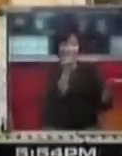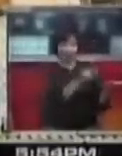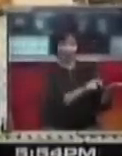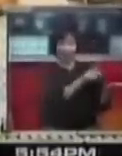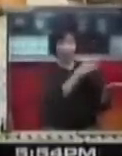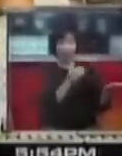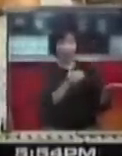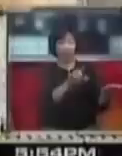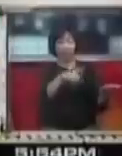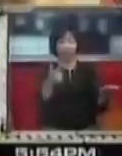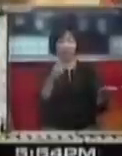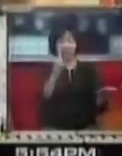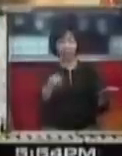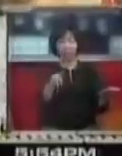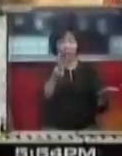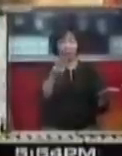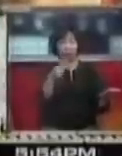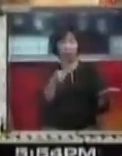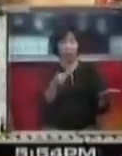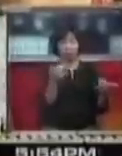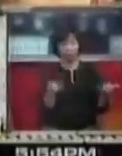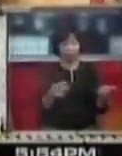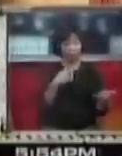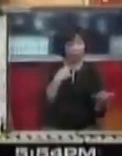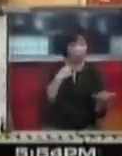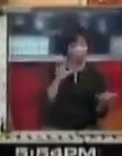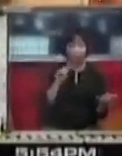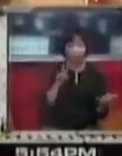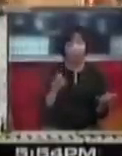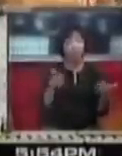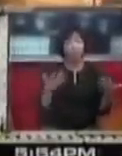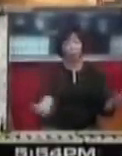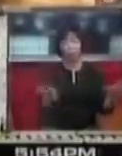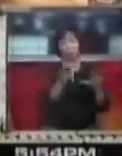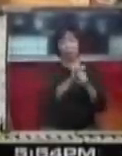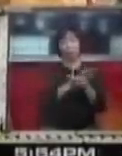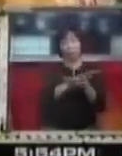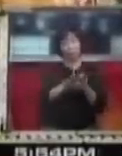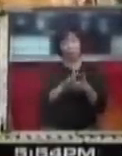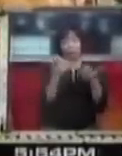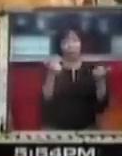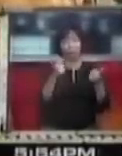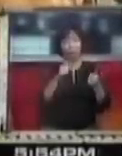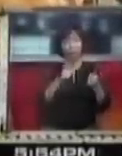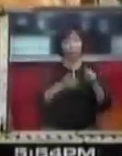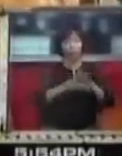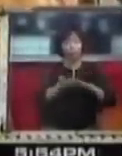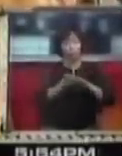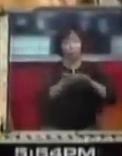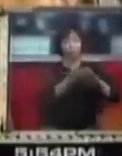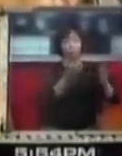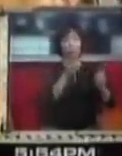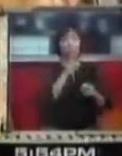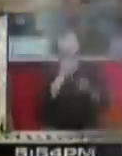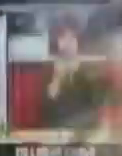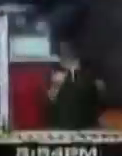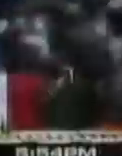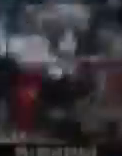at saka sa DPWH na ayos na po yung kanal para wala na pong paa sa loob ng bahay